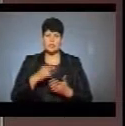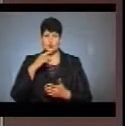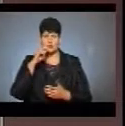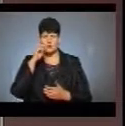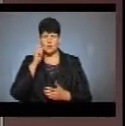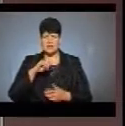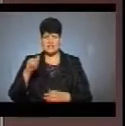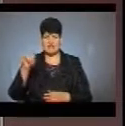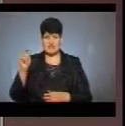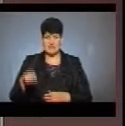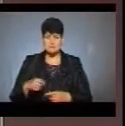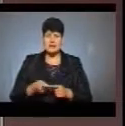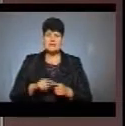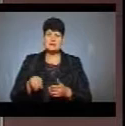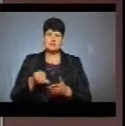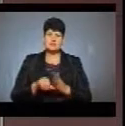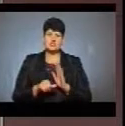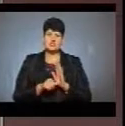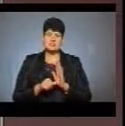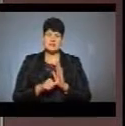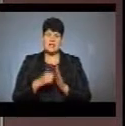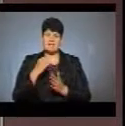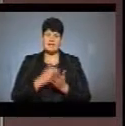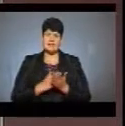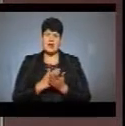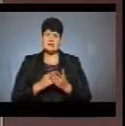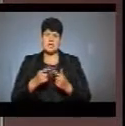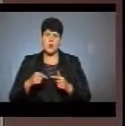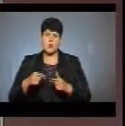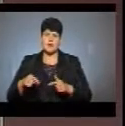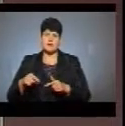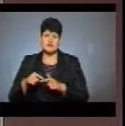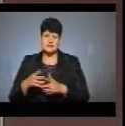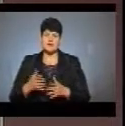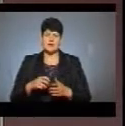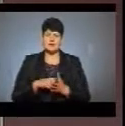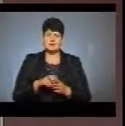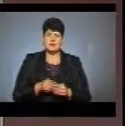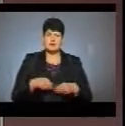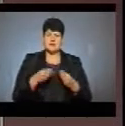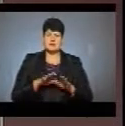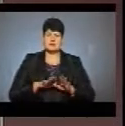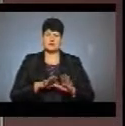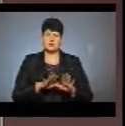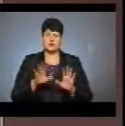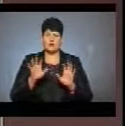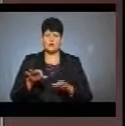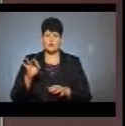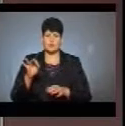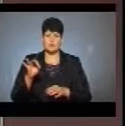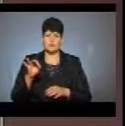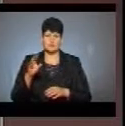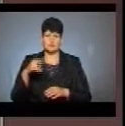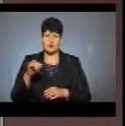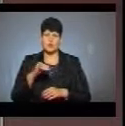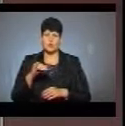російсько-української війни. Це представники 6 ветеранських громадських організацій. Лист передали заступнику голови облдержадміністрації Юрію